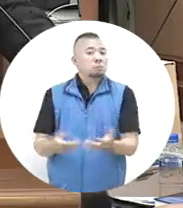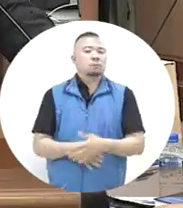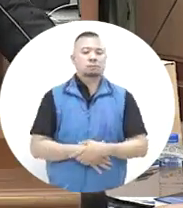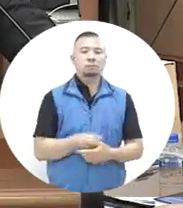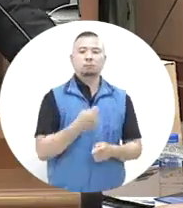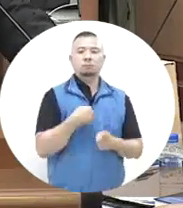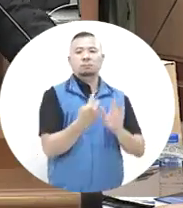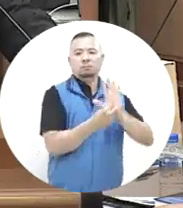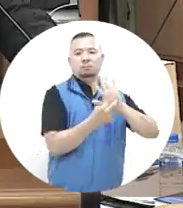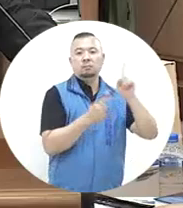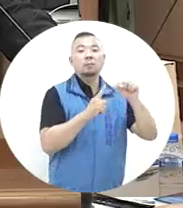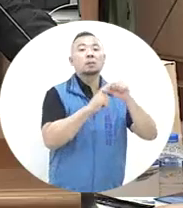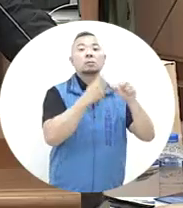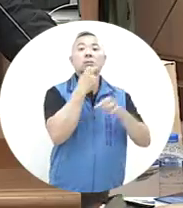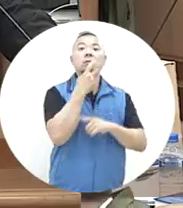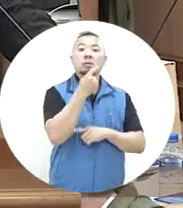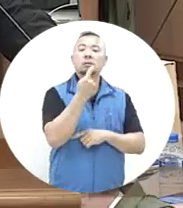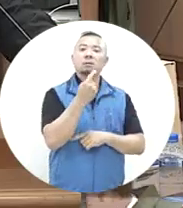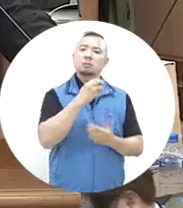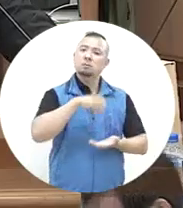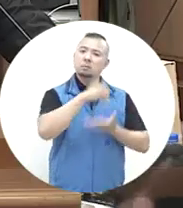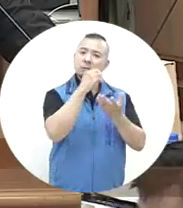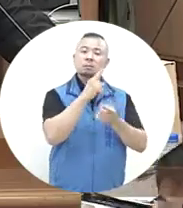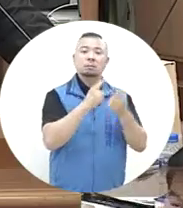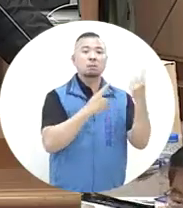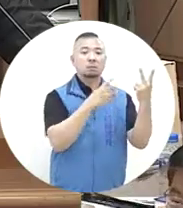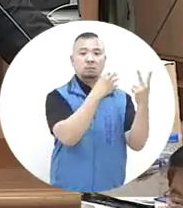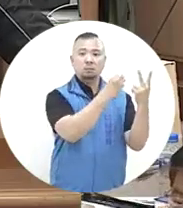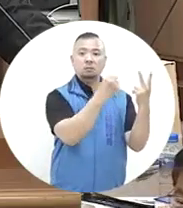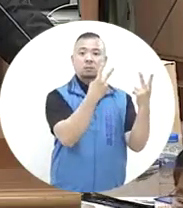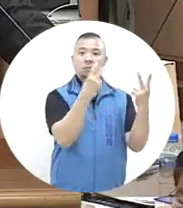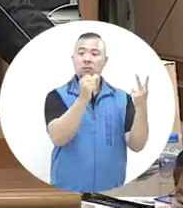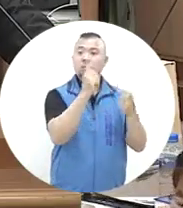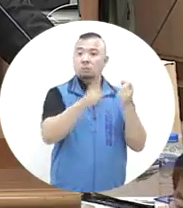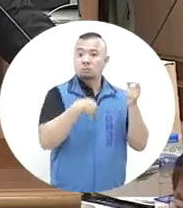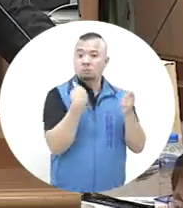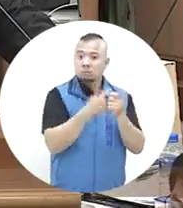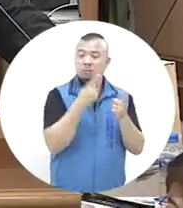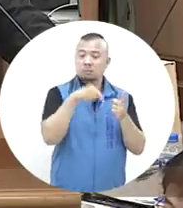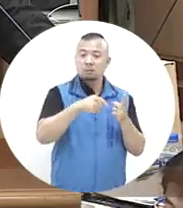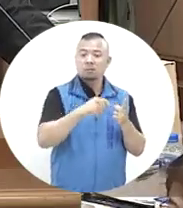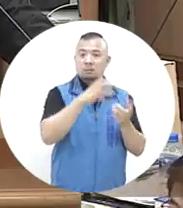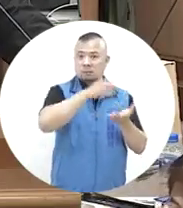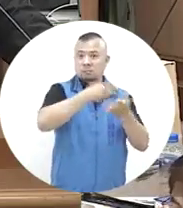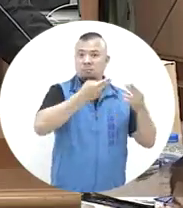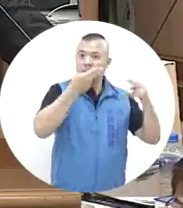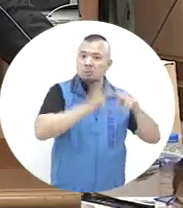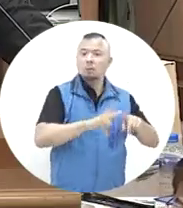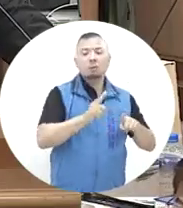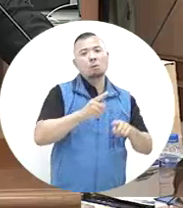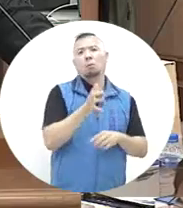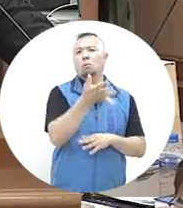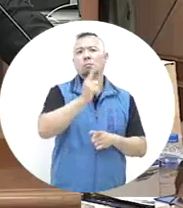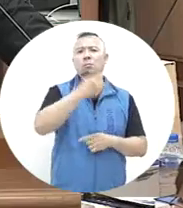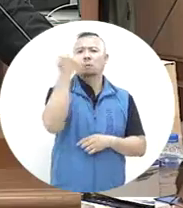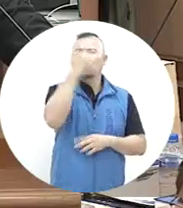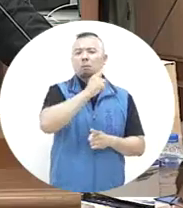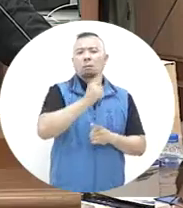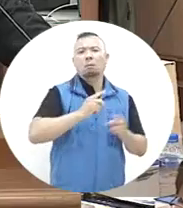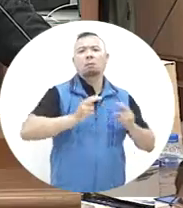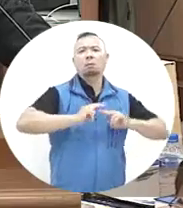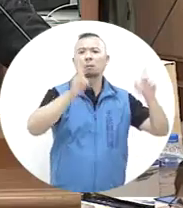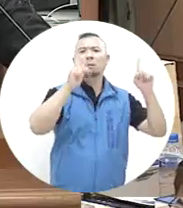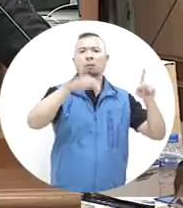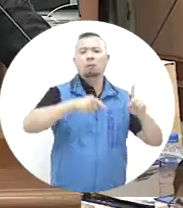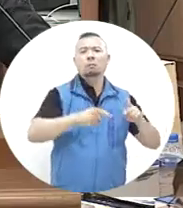早期是不是讲了一个2025吗？会核加严吗？那为什么会常常大停电？就是你能源的配比做得不好